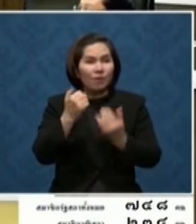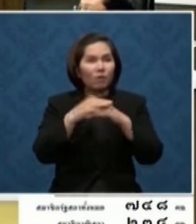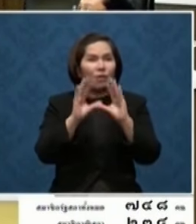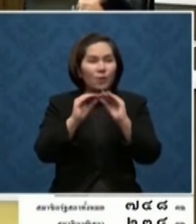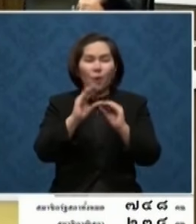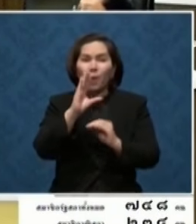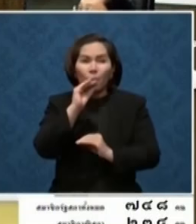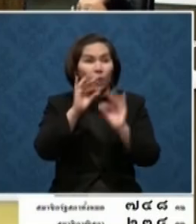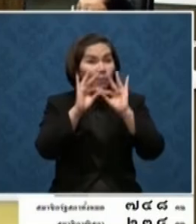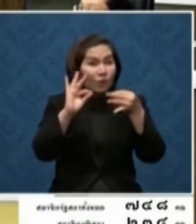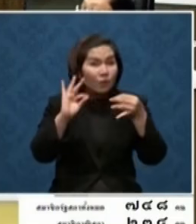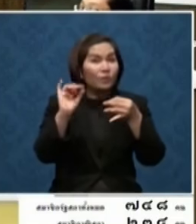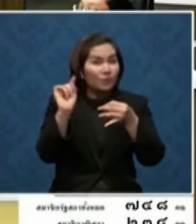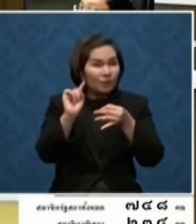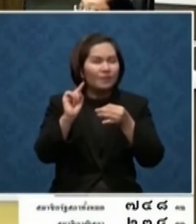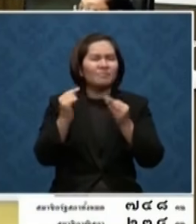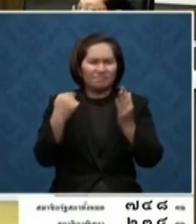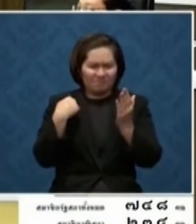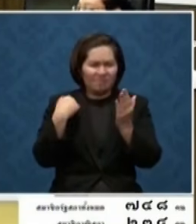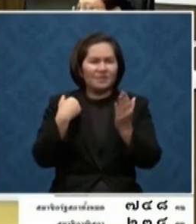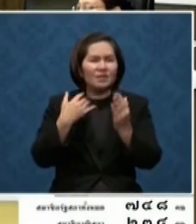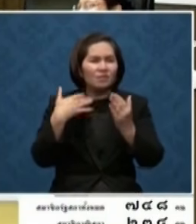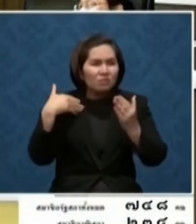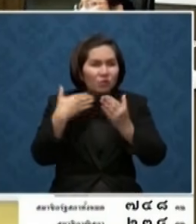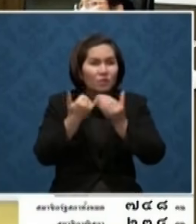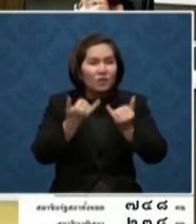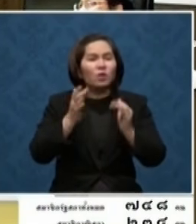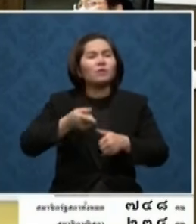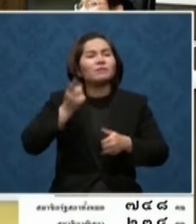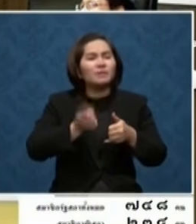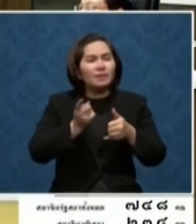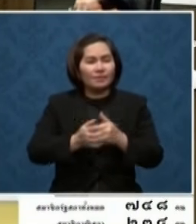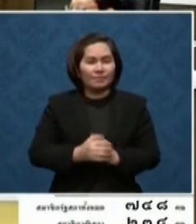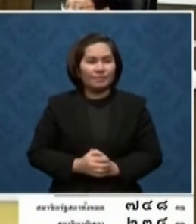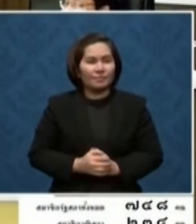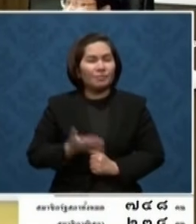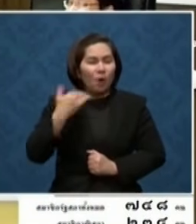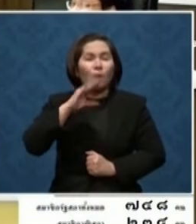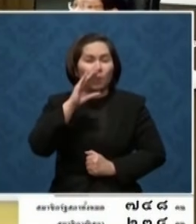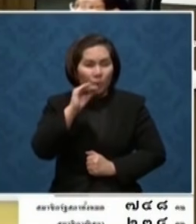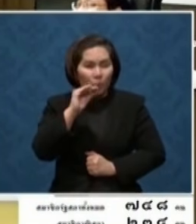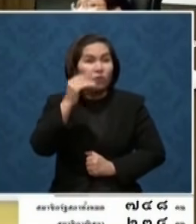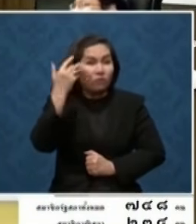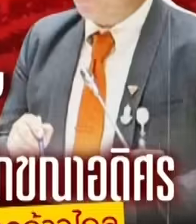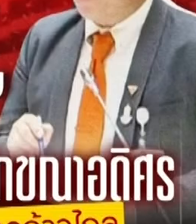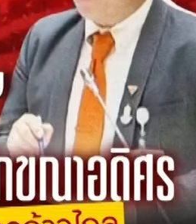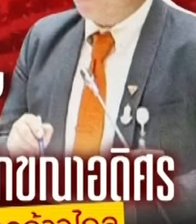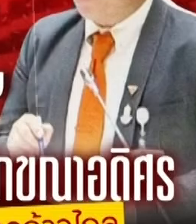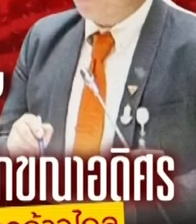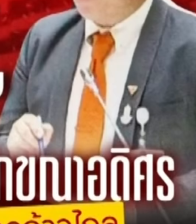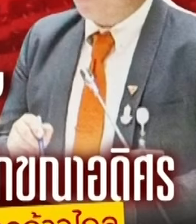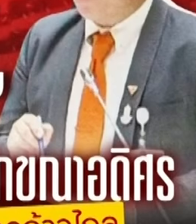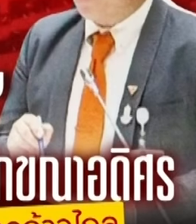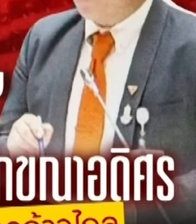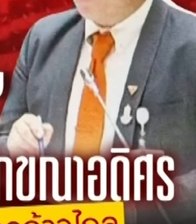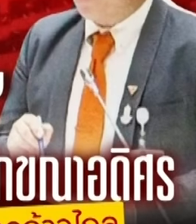วิโรจน์ลัคนาอดิศรเนี่ยเป็นส.ส.สมัยที่แล้วแล้วก่อนหน้านี้ก็มีประวัติในการลุกขึ้นอภิปรายกลางสภ